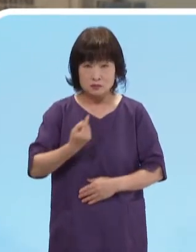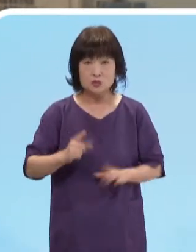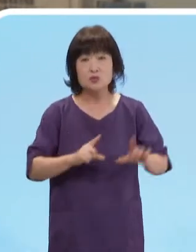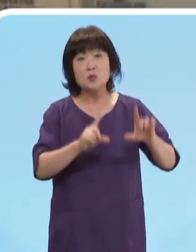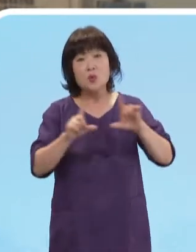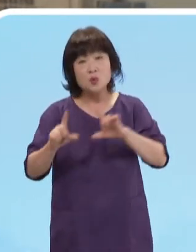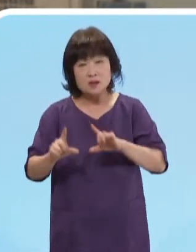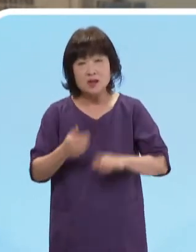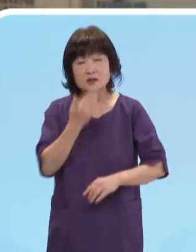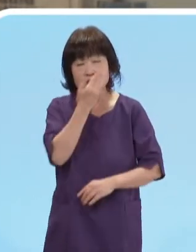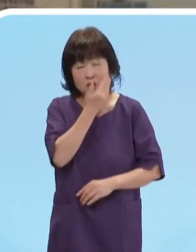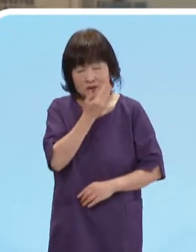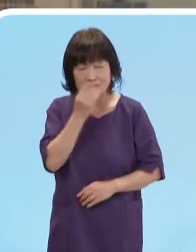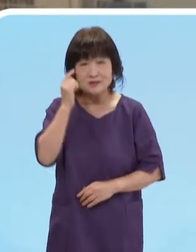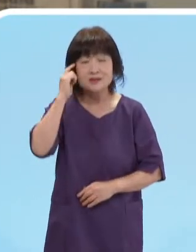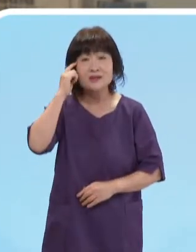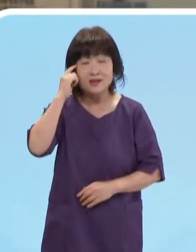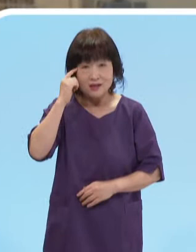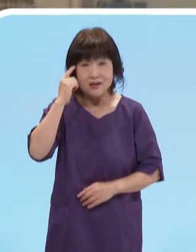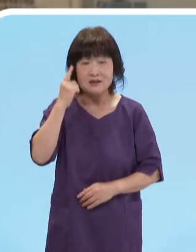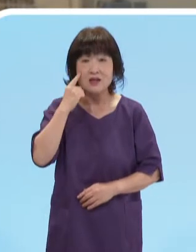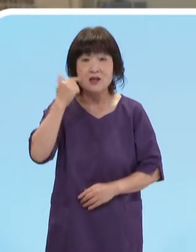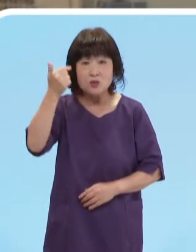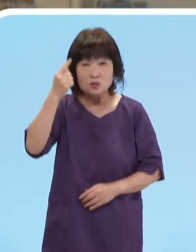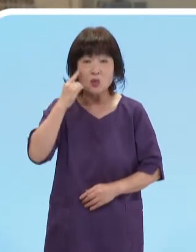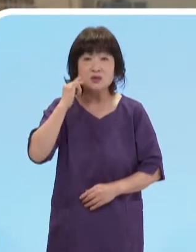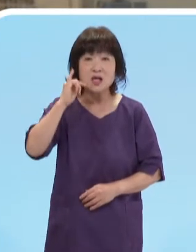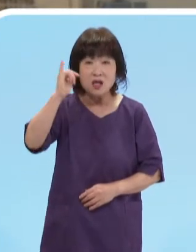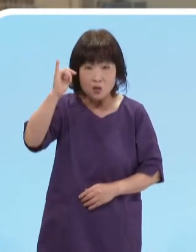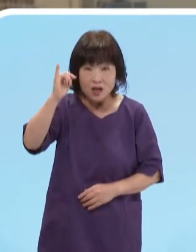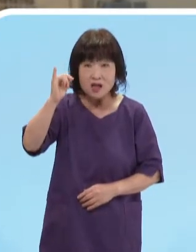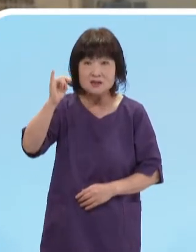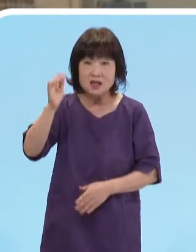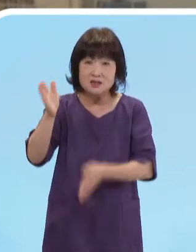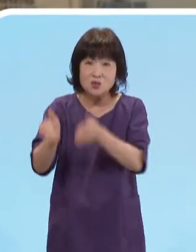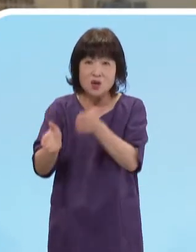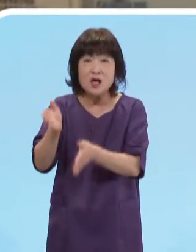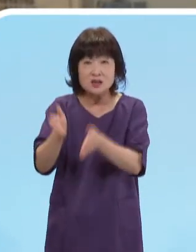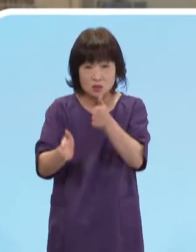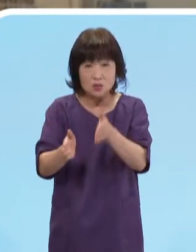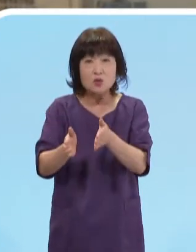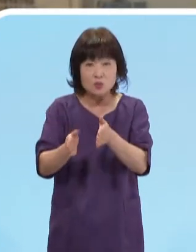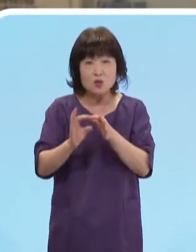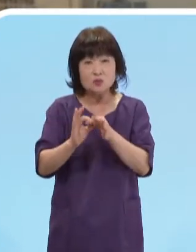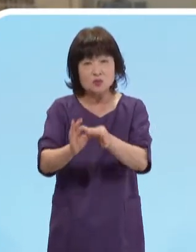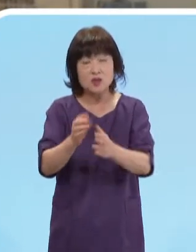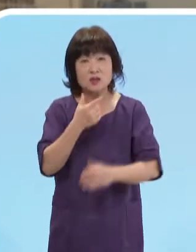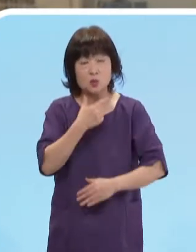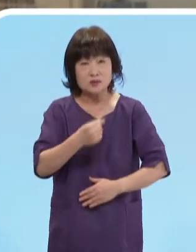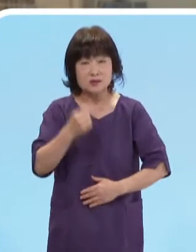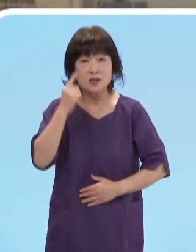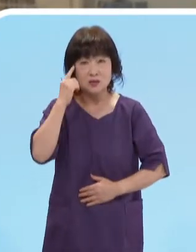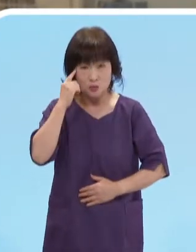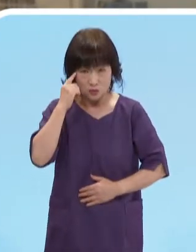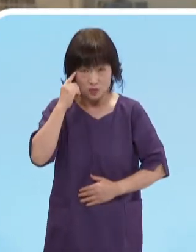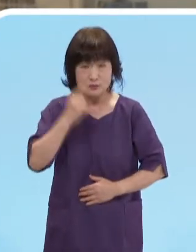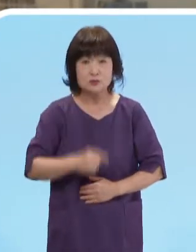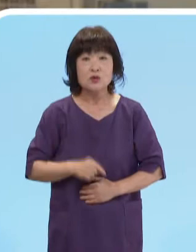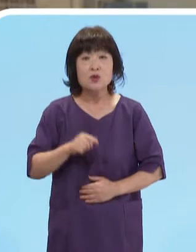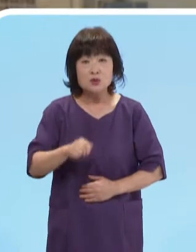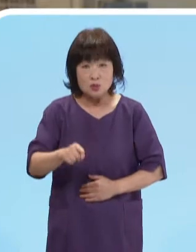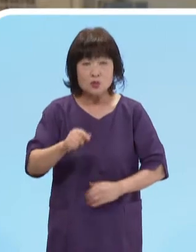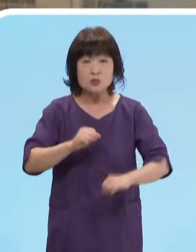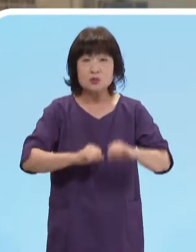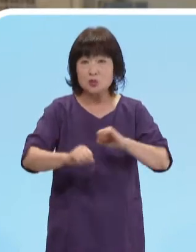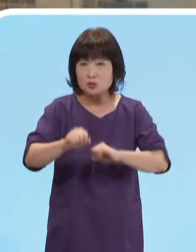自分の生活も大事にしながら、やっぱりお父さんお母さんの介護もしていただきたいなと思いまして、そのような取り組